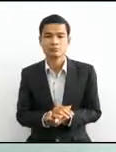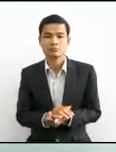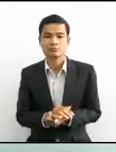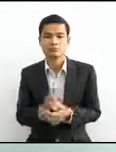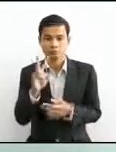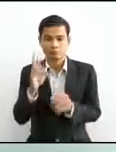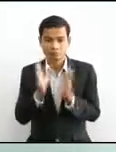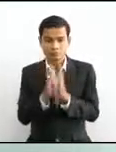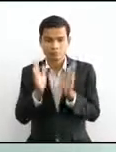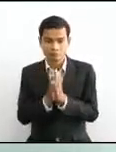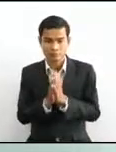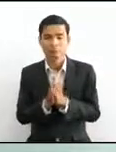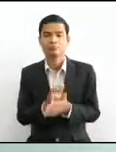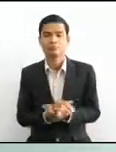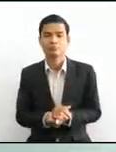mồi bí